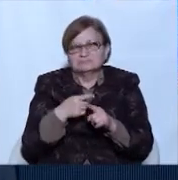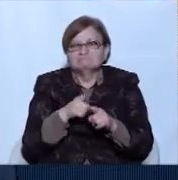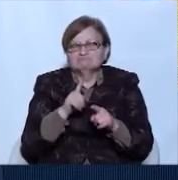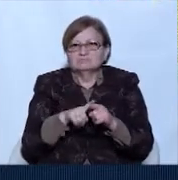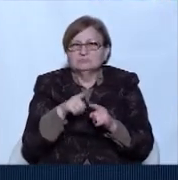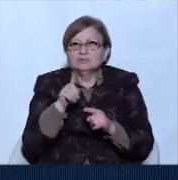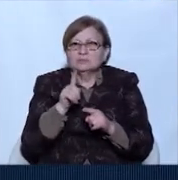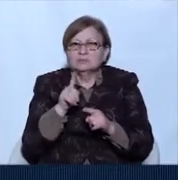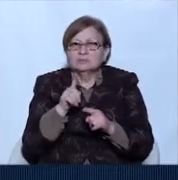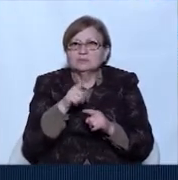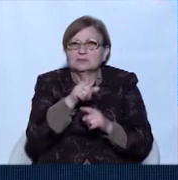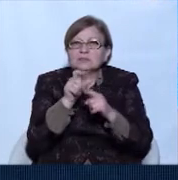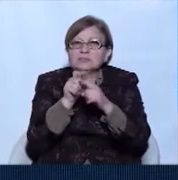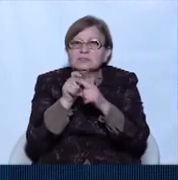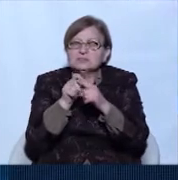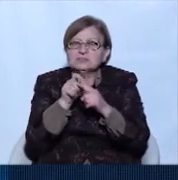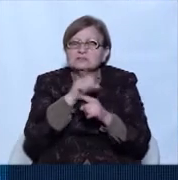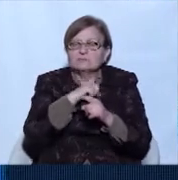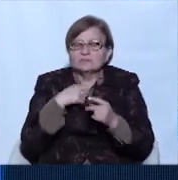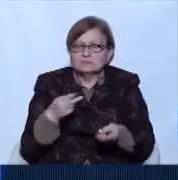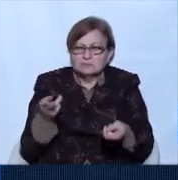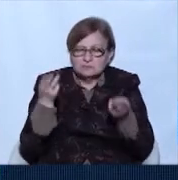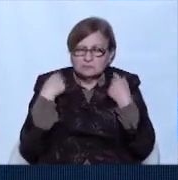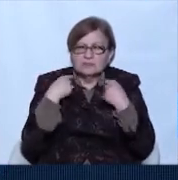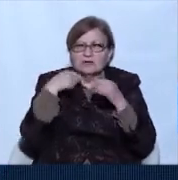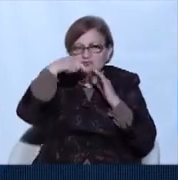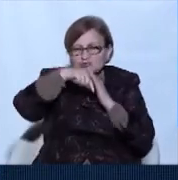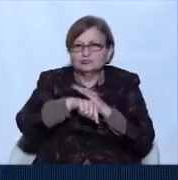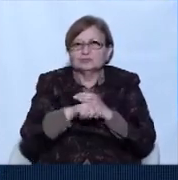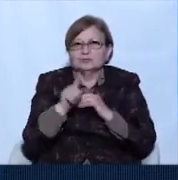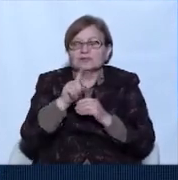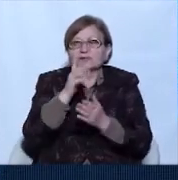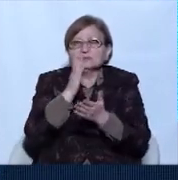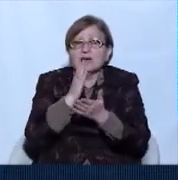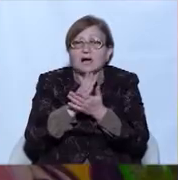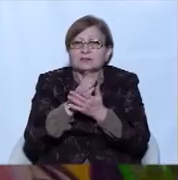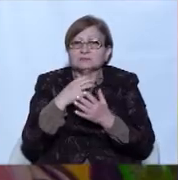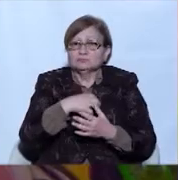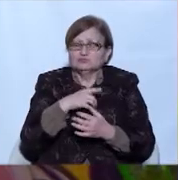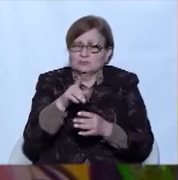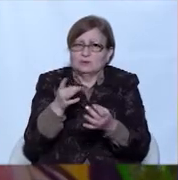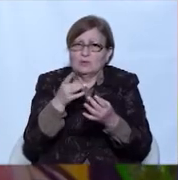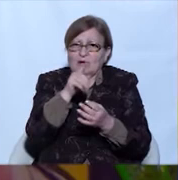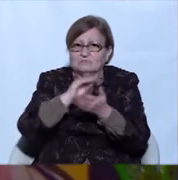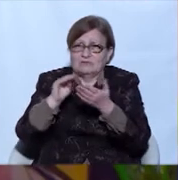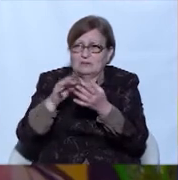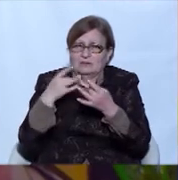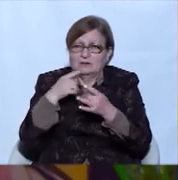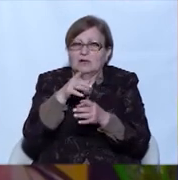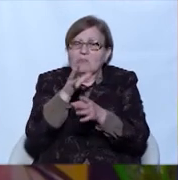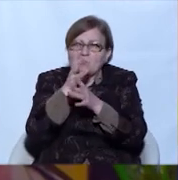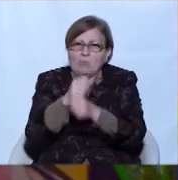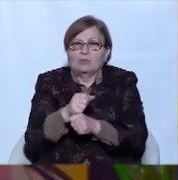იმიტომ, რომ სიტყვებმა იტვირთონ არსებითი რამ რაც უნდა მოგვითხროს წერალმა,